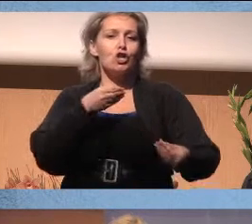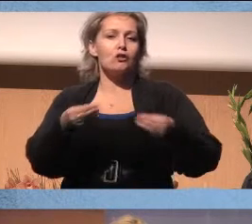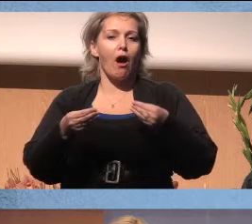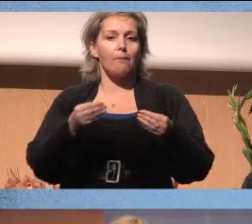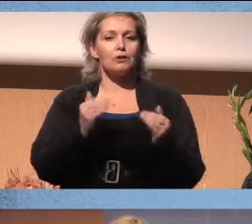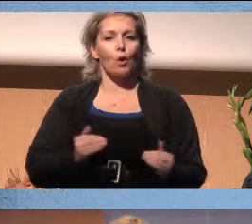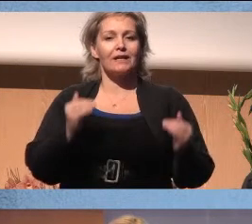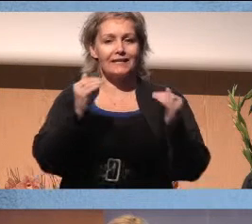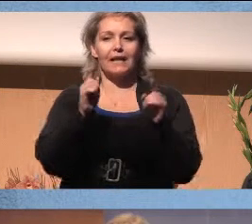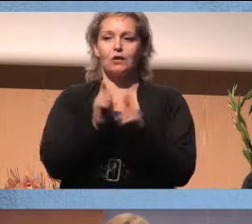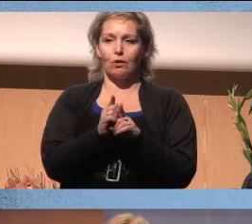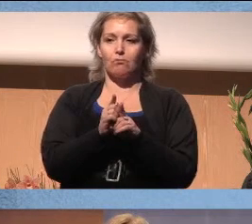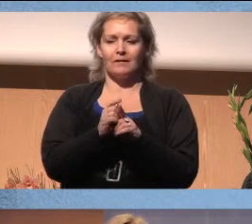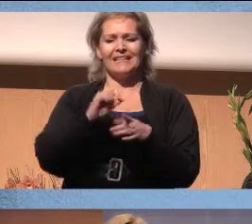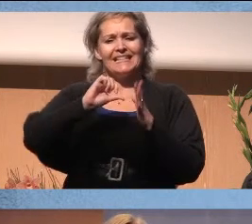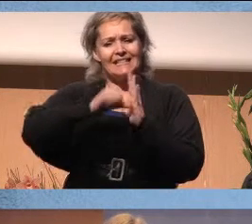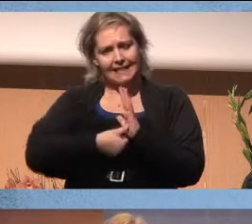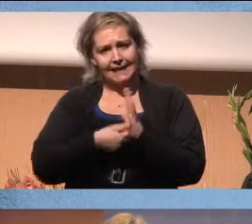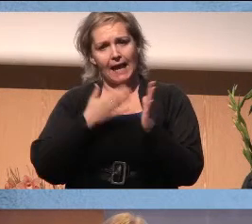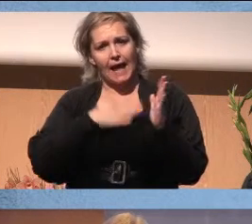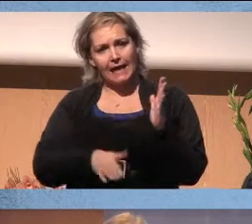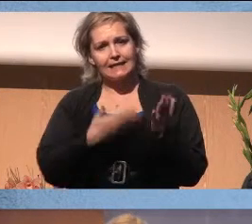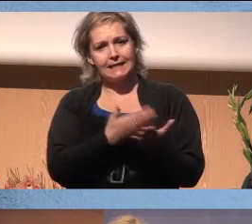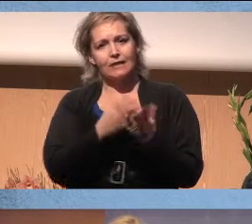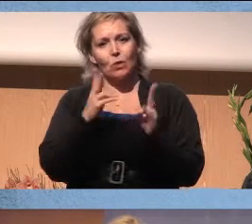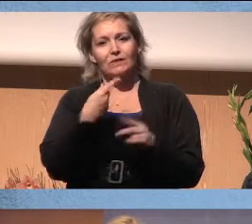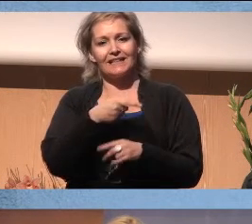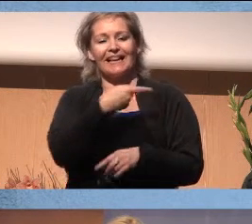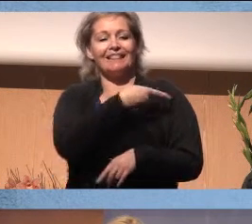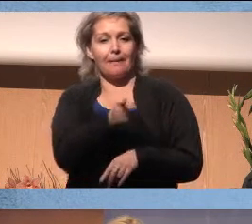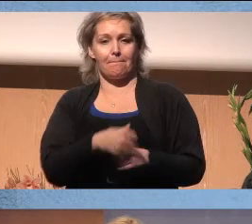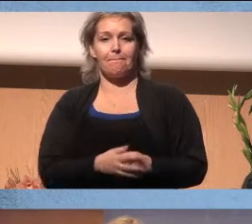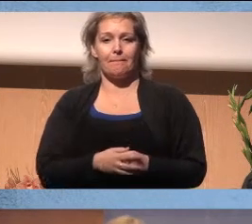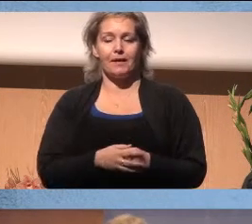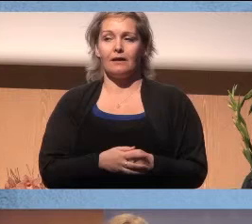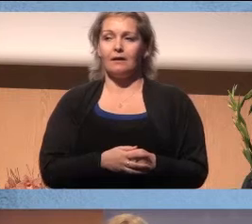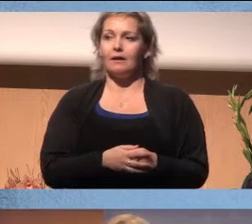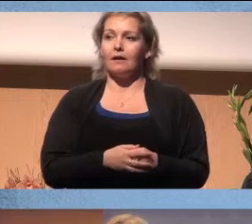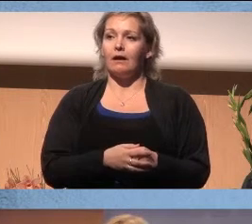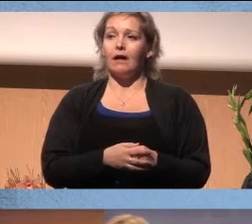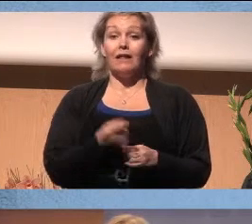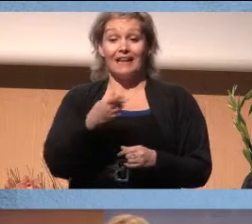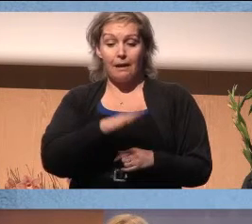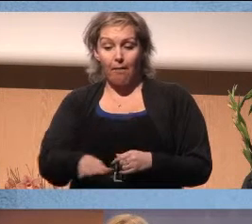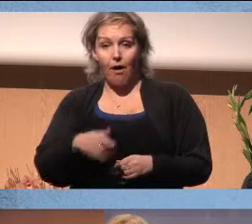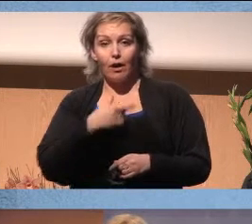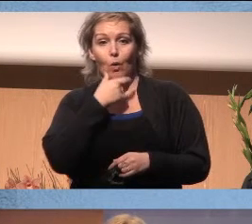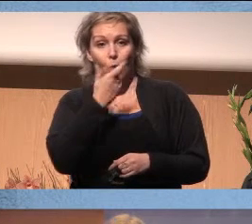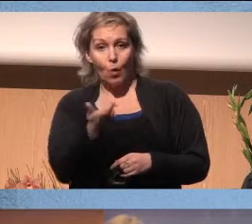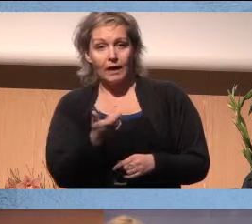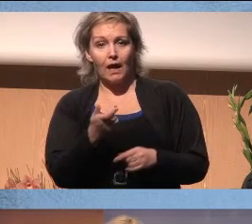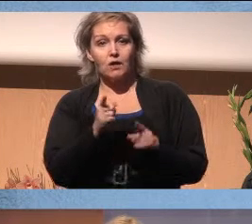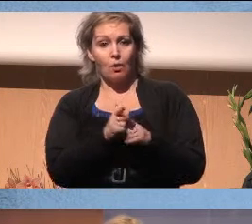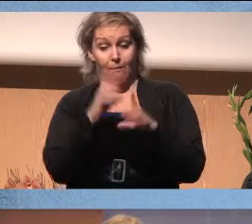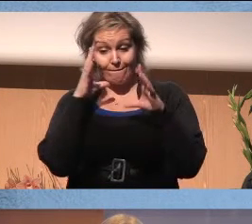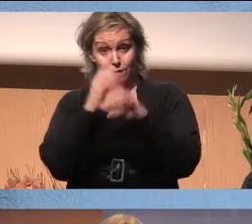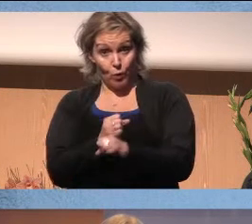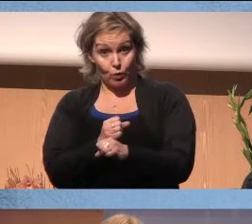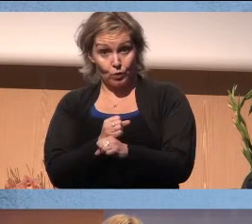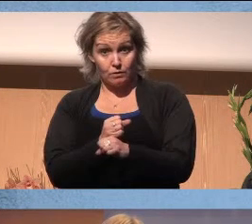dynamiske organiseringer som sikrer helsetjenester også til disse. Til barn og unge, som i